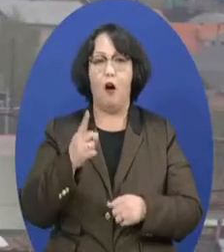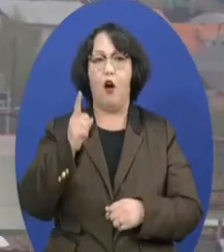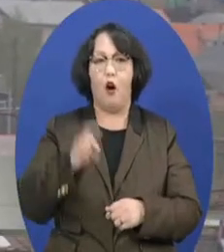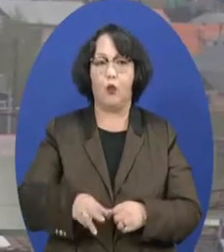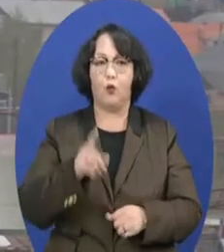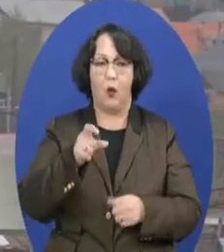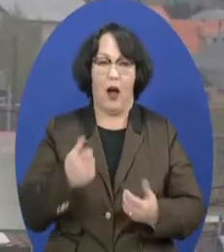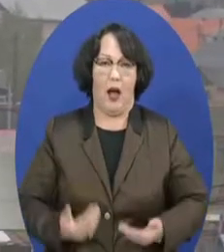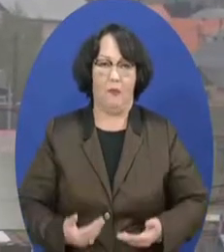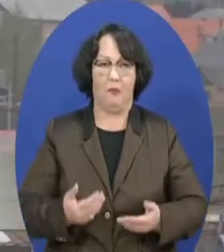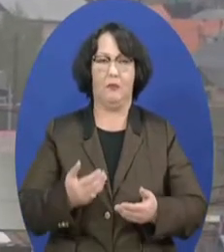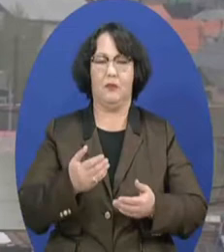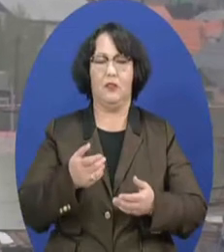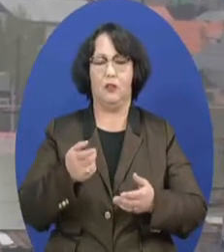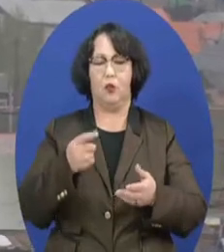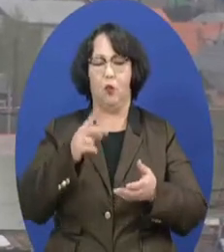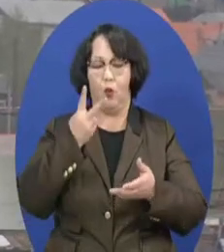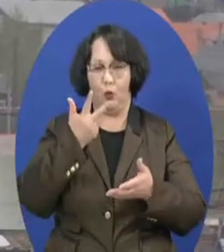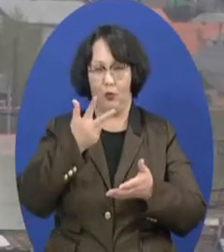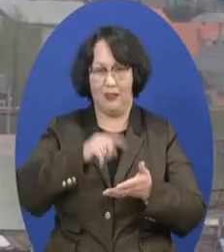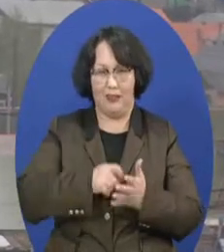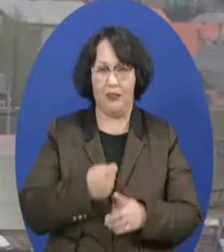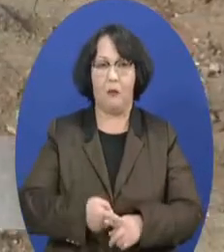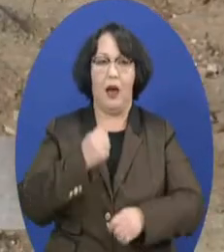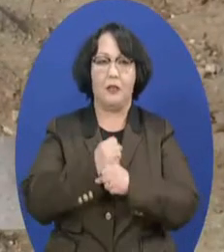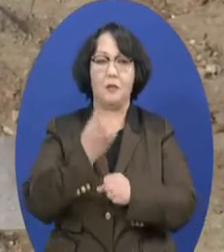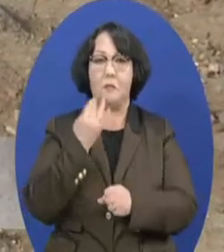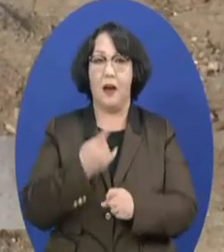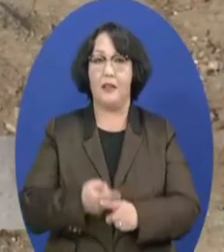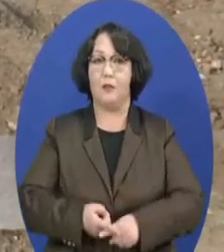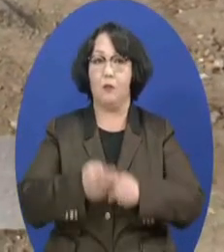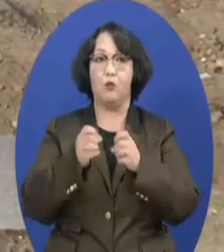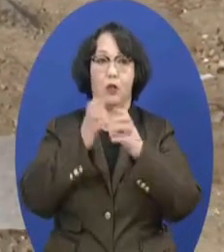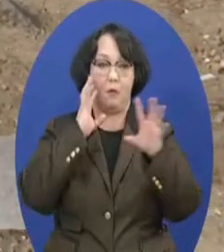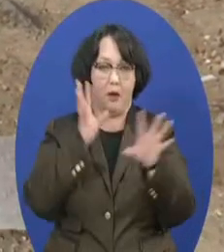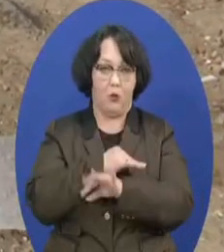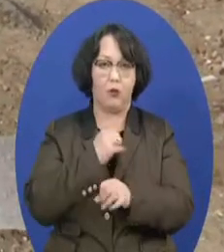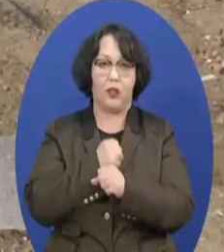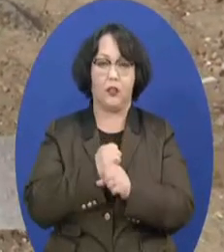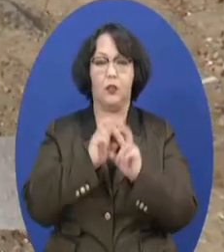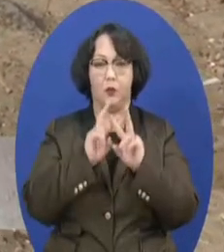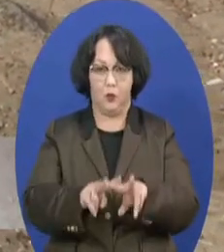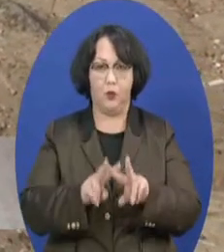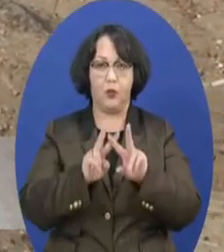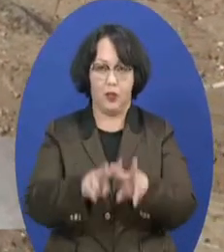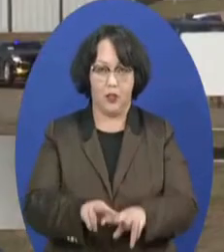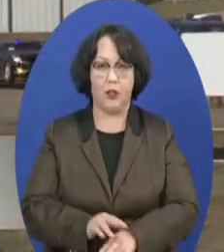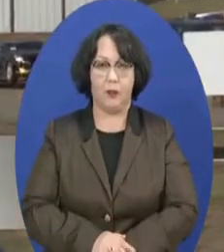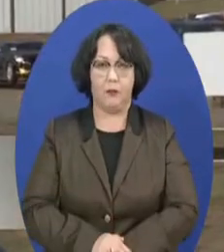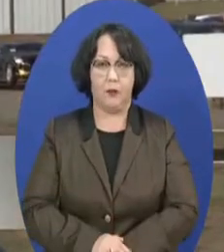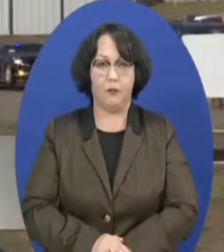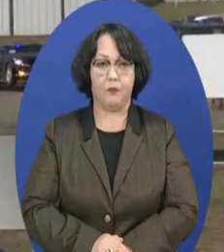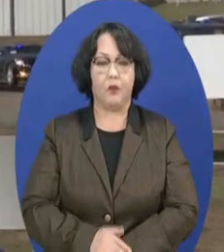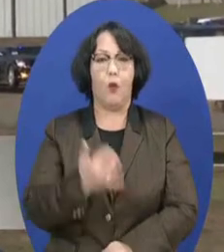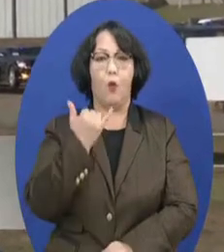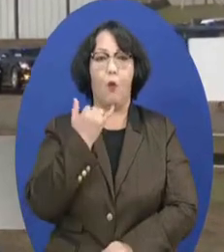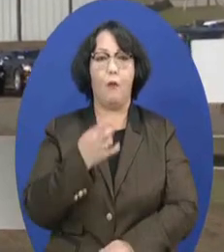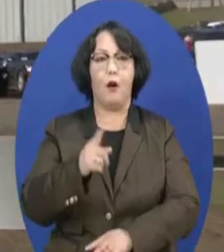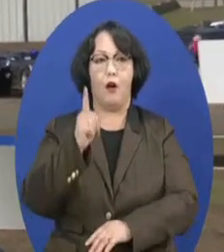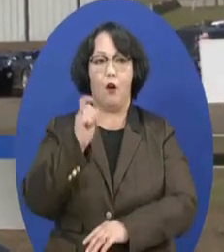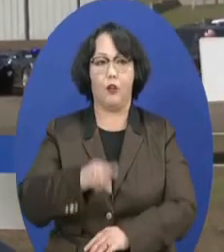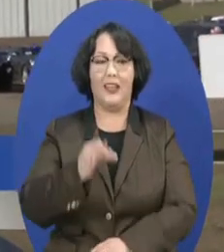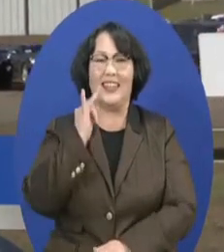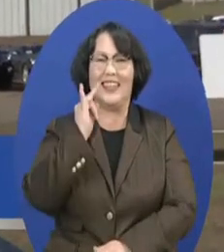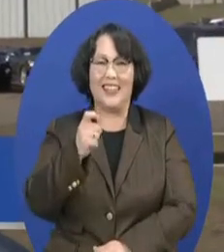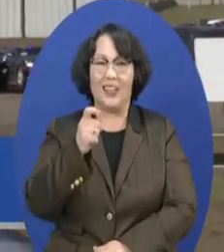өсөх тооцоолол байна. Дэд төвийг дагаад ажлын байр нэмэгдэж, бүтээн байгуулалтын ажлууд үргэлжилнэ гэдгийг албаныхан хэлж байна. Улаанбаатар хотын их